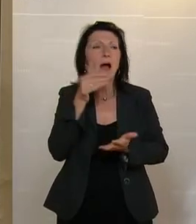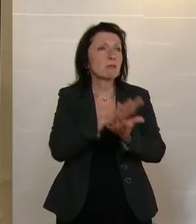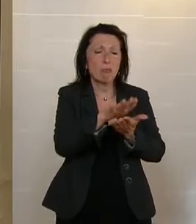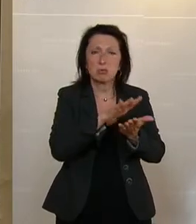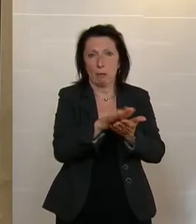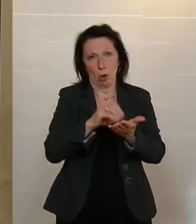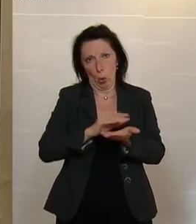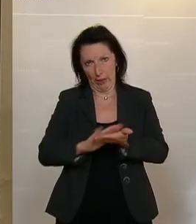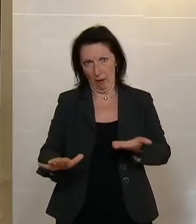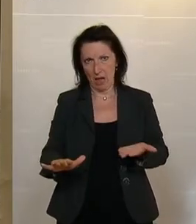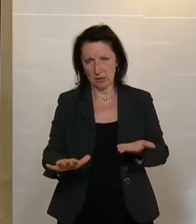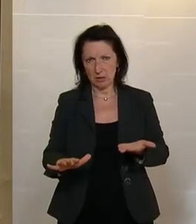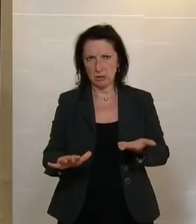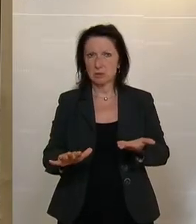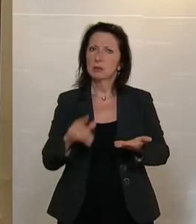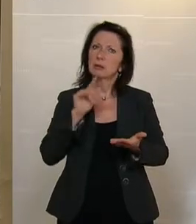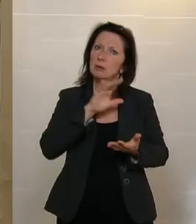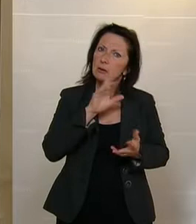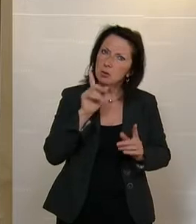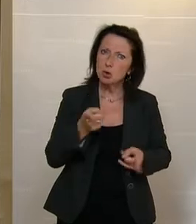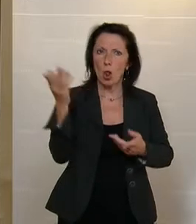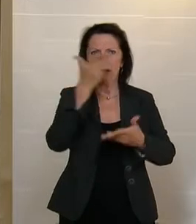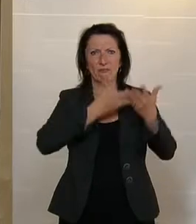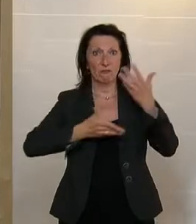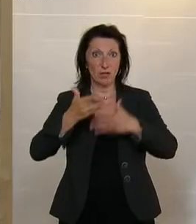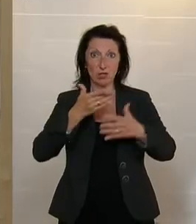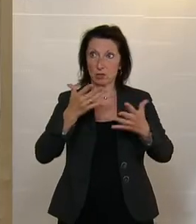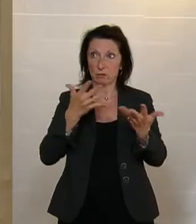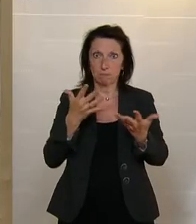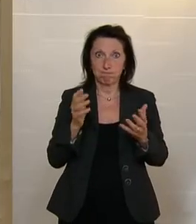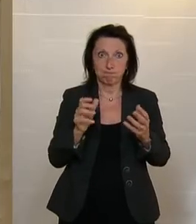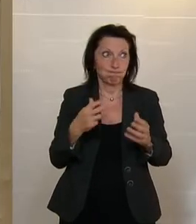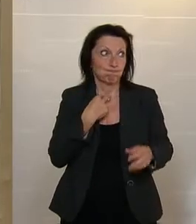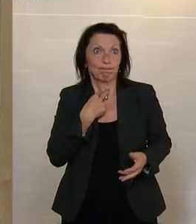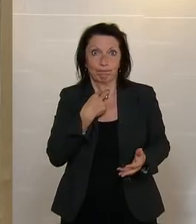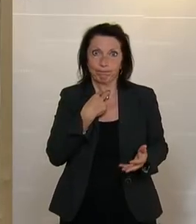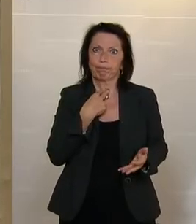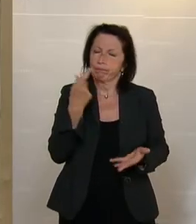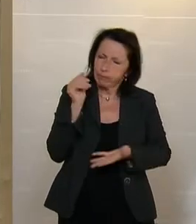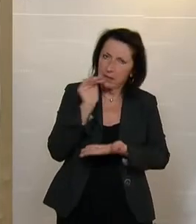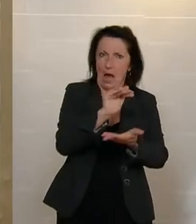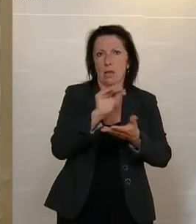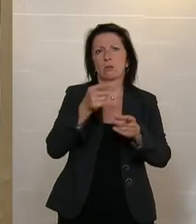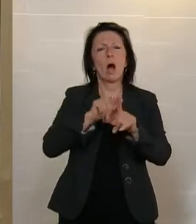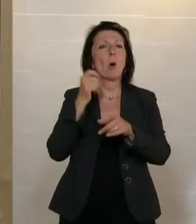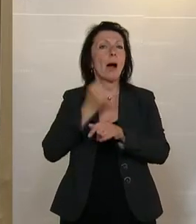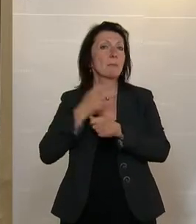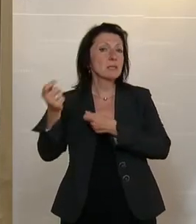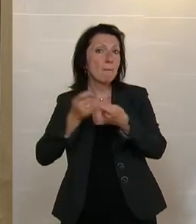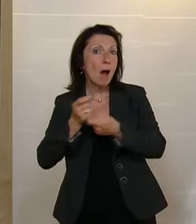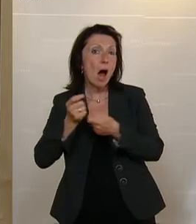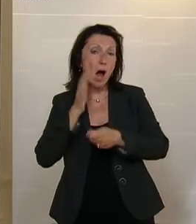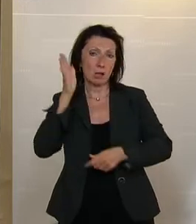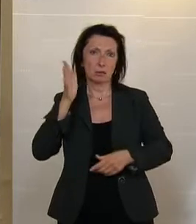die Unterstützung der krisengebeutelten Wirtschaft und auch in den Arbeitsmarkt. Auch in die Zukunft,